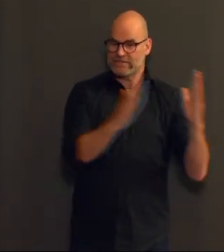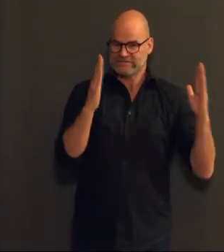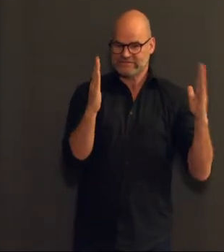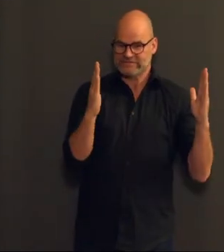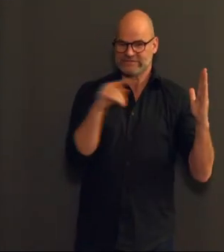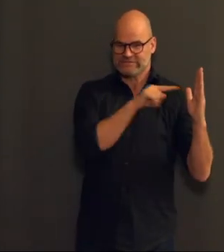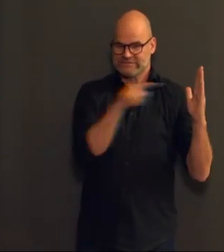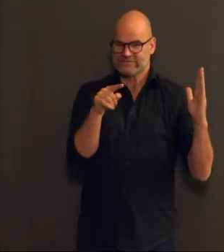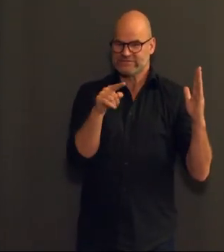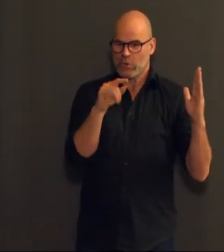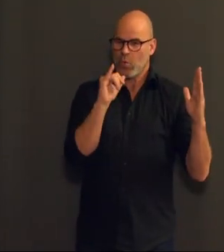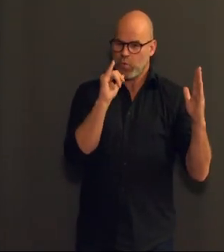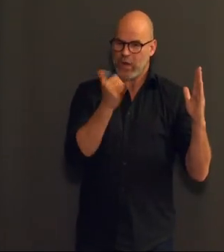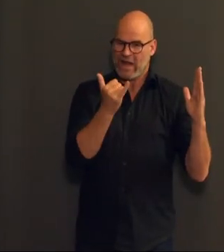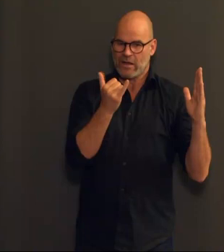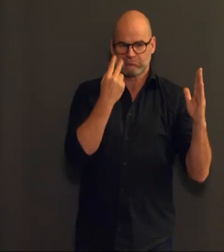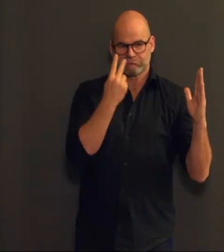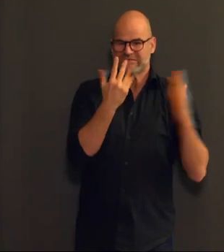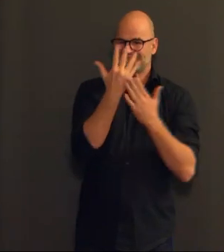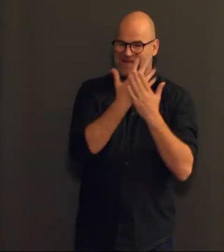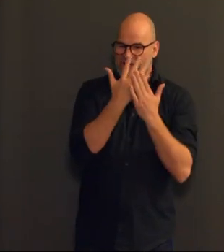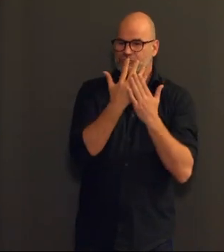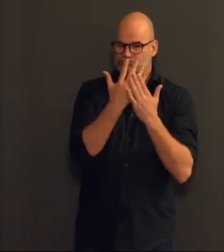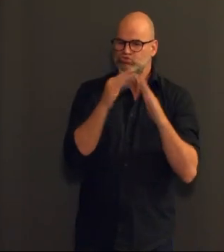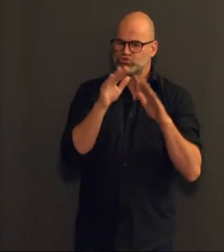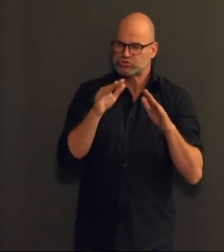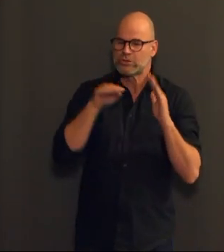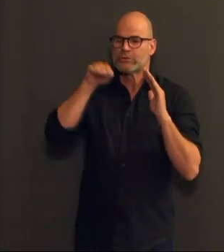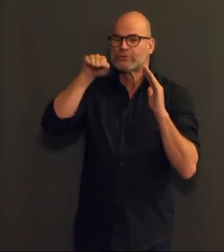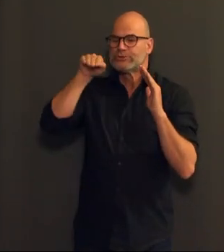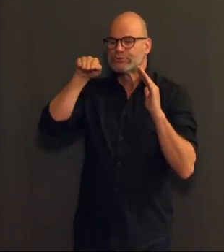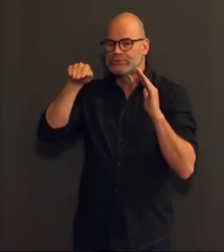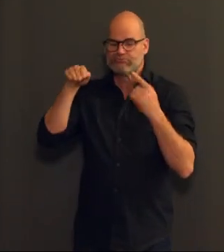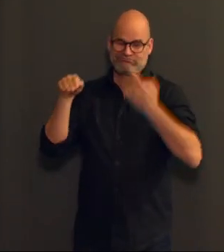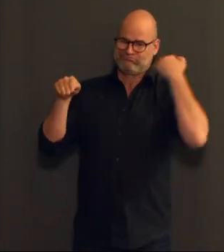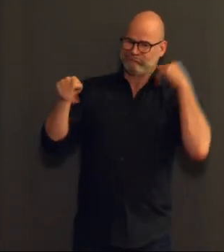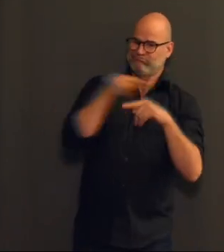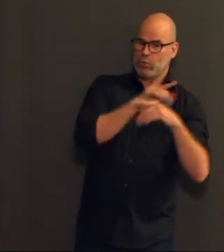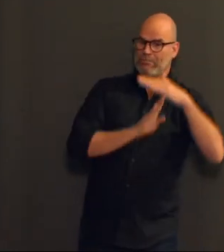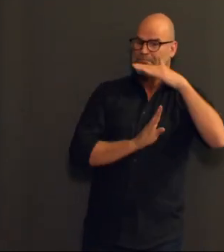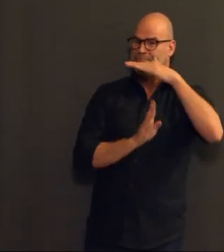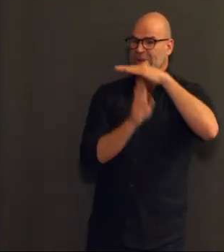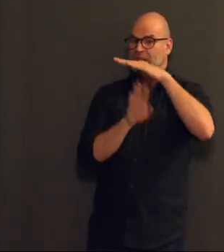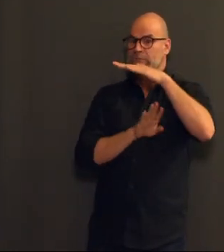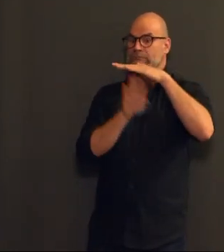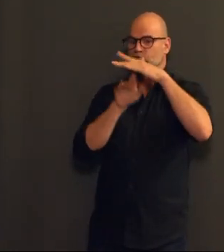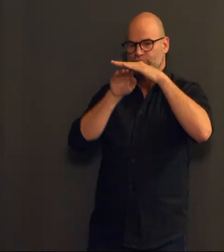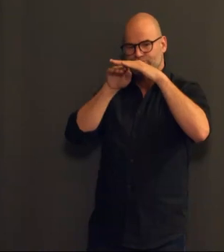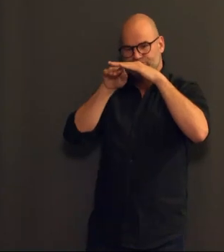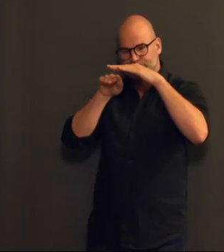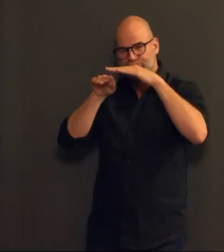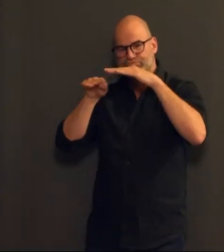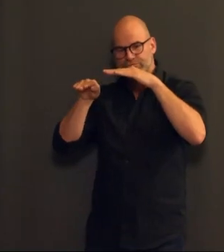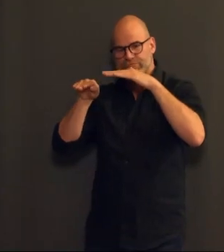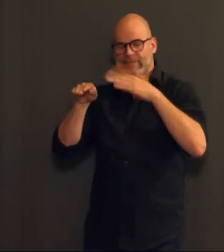het aantal besmettingen, ook in het aantal ziekenhuisopnames. Maar jammer genoeg blijft de ziekenhuisbezetting wel nog op een